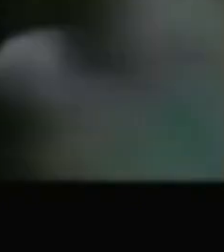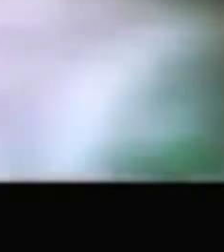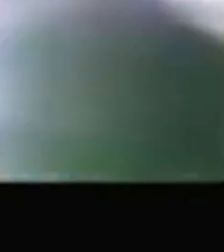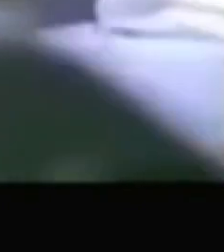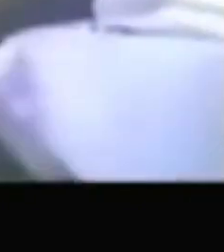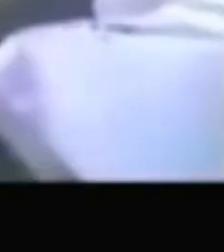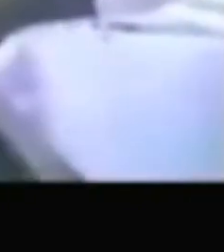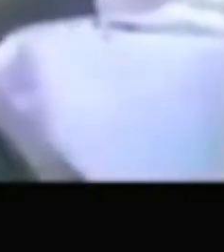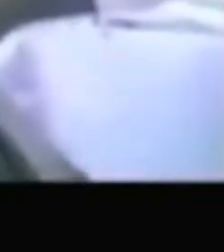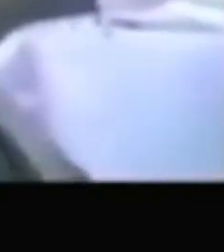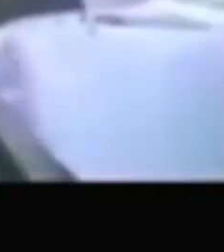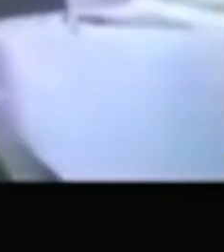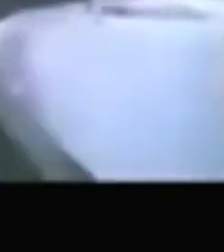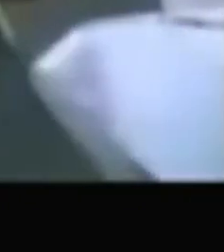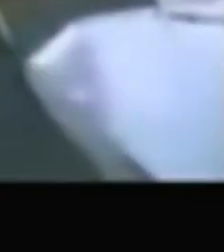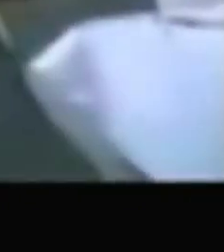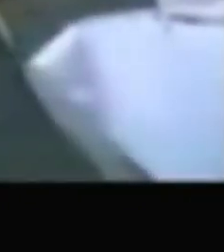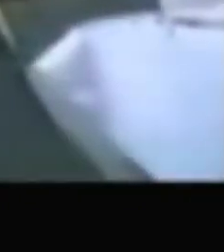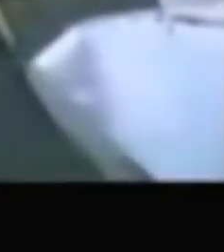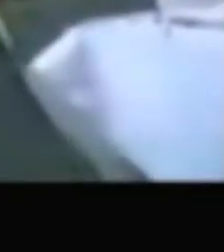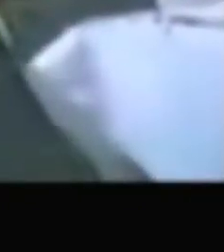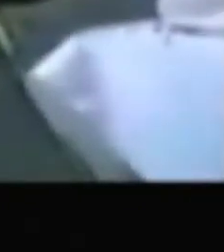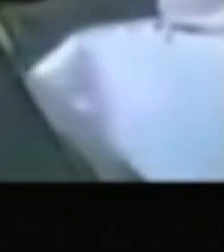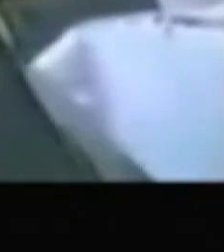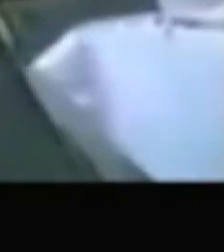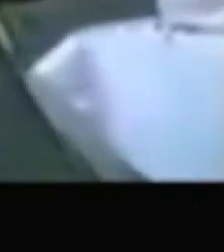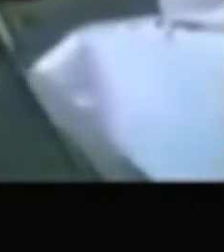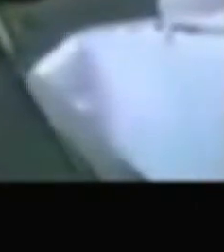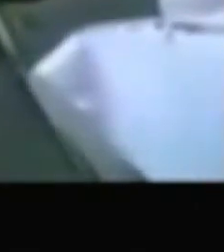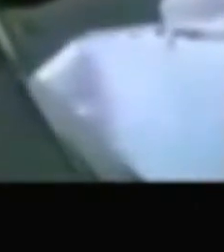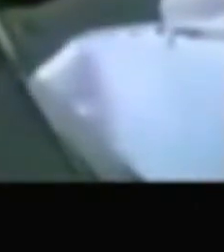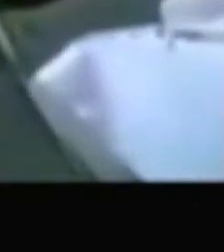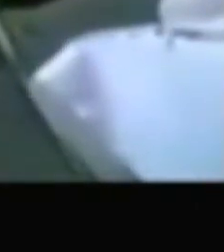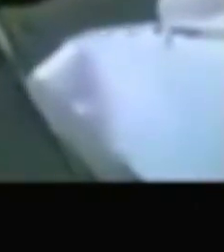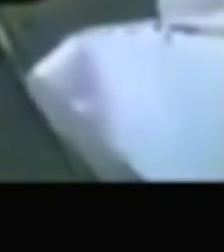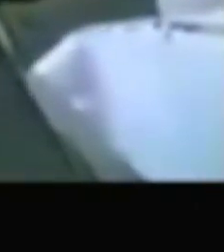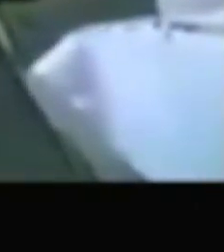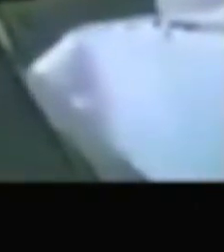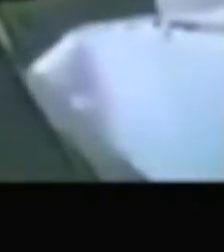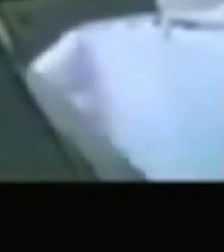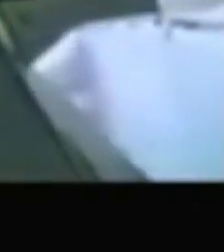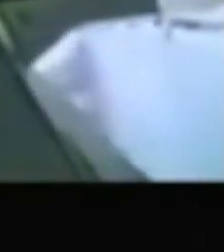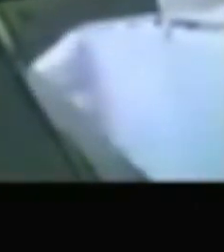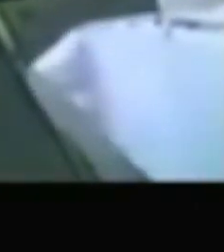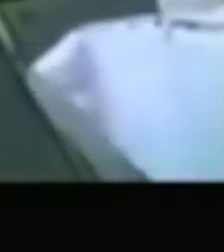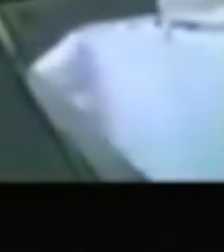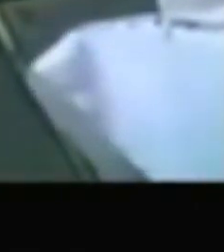ان يكون في كل شيء كل